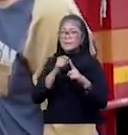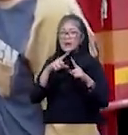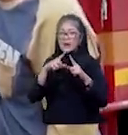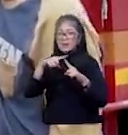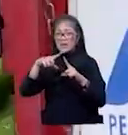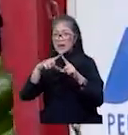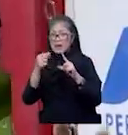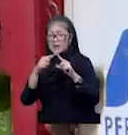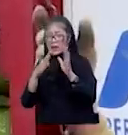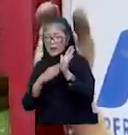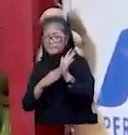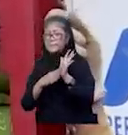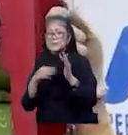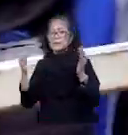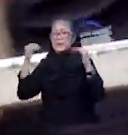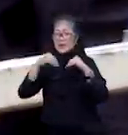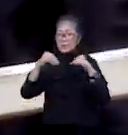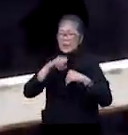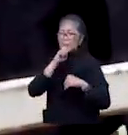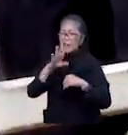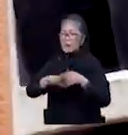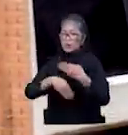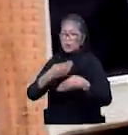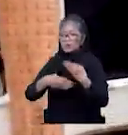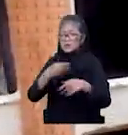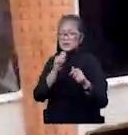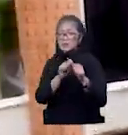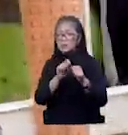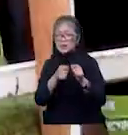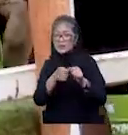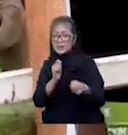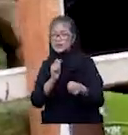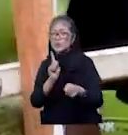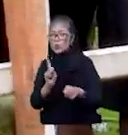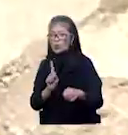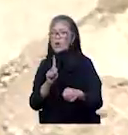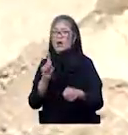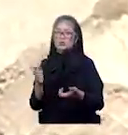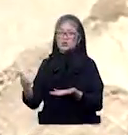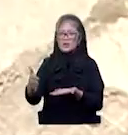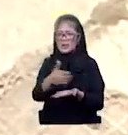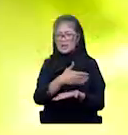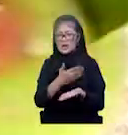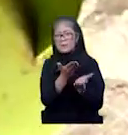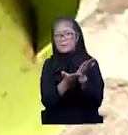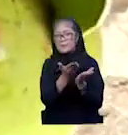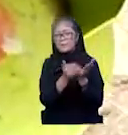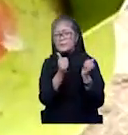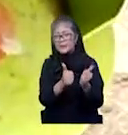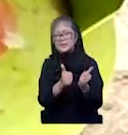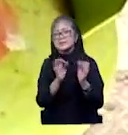Pertamina Patraniaga menyebut dalam proses uji coba tahapan yang paling penting berupa pencocokan data konsumen mengacu pada data